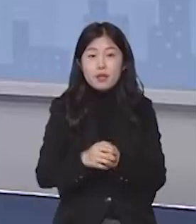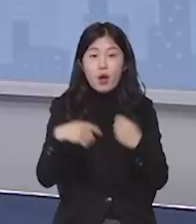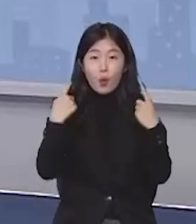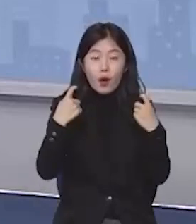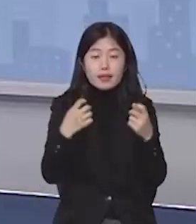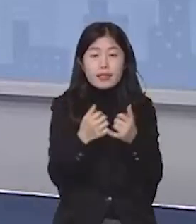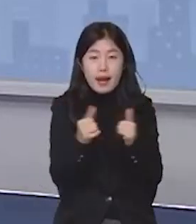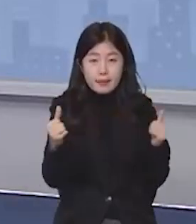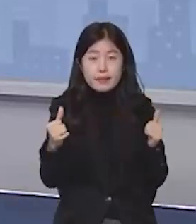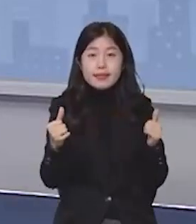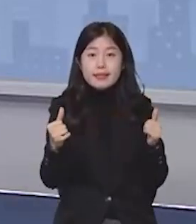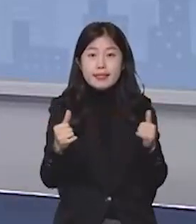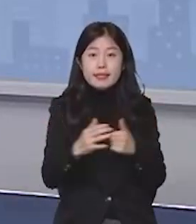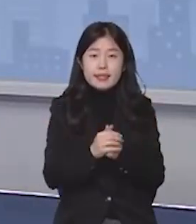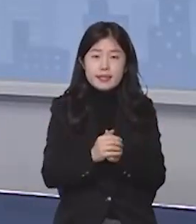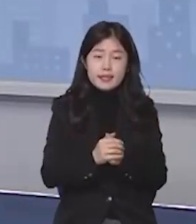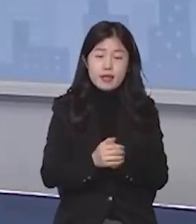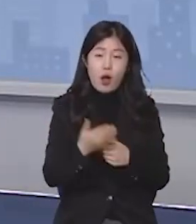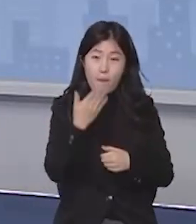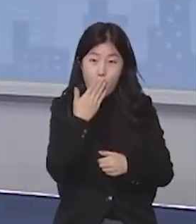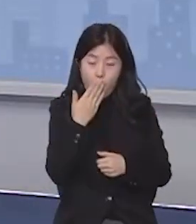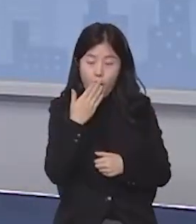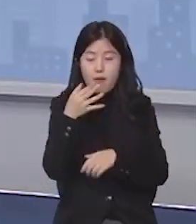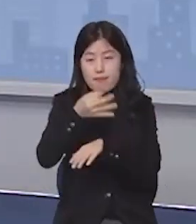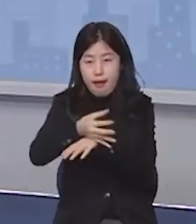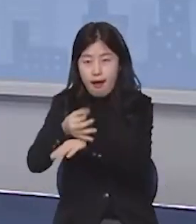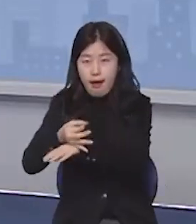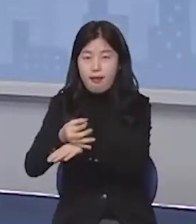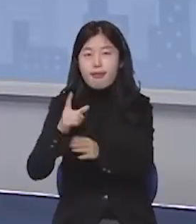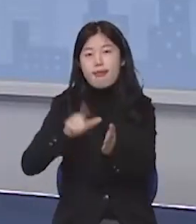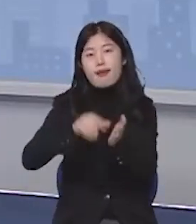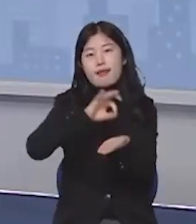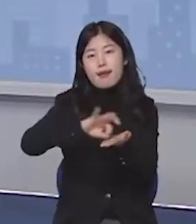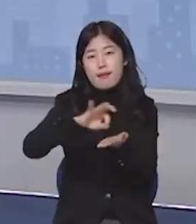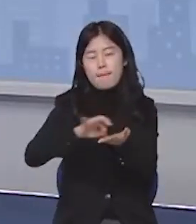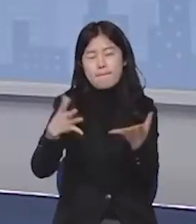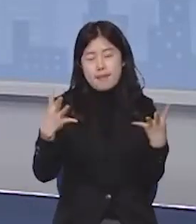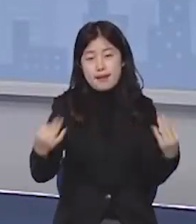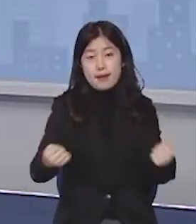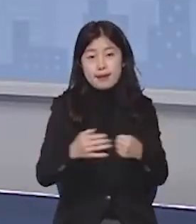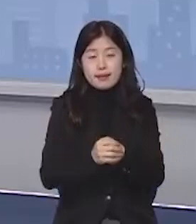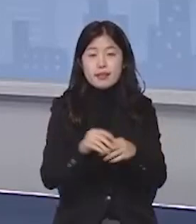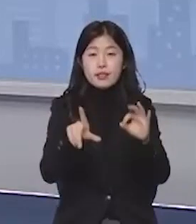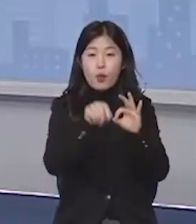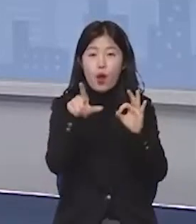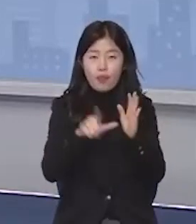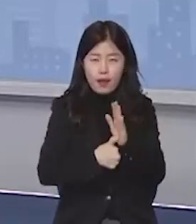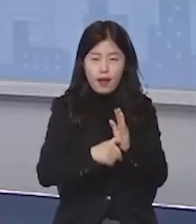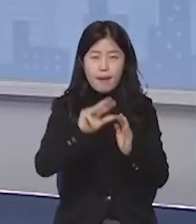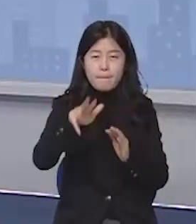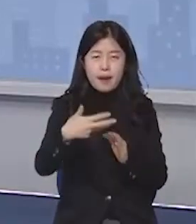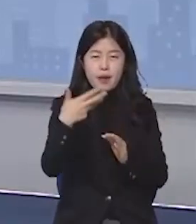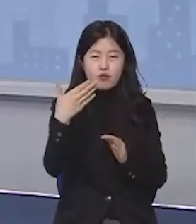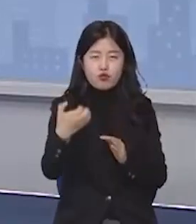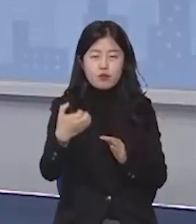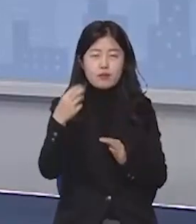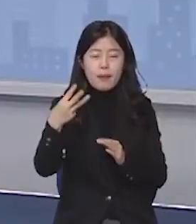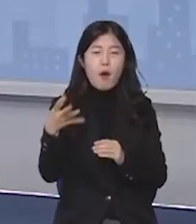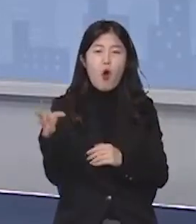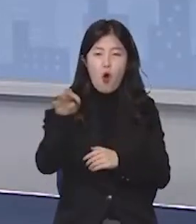관광객들은 광주에 와서 식음료와 쇼핑에 가장 많은 돈을 썼는데요 10월에만 893억원을